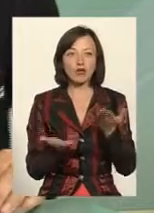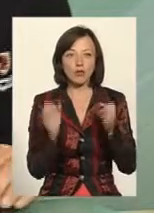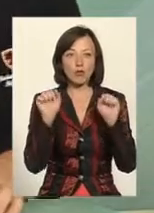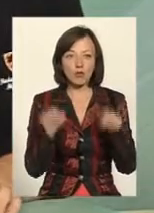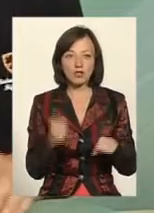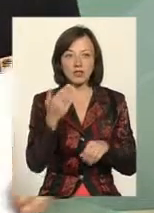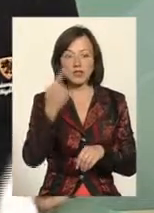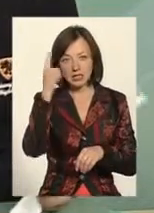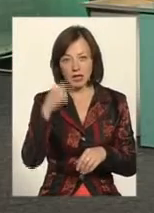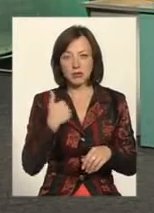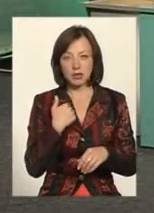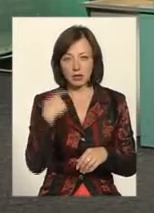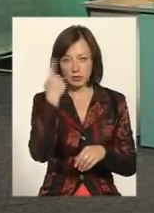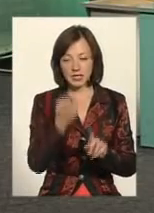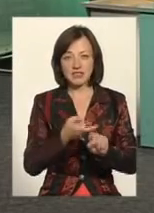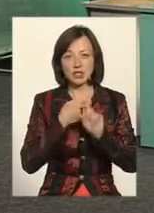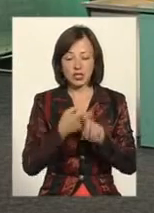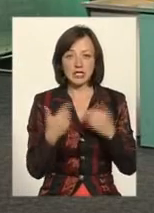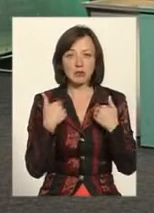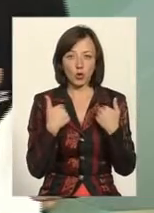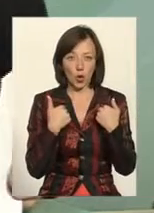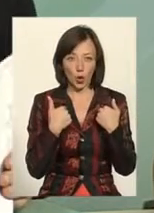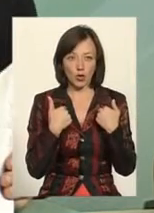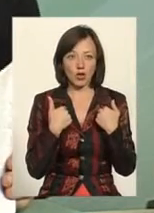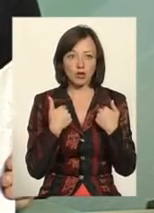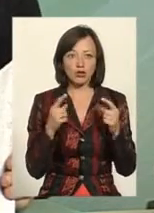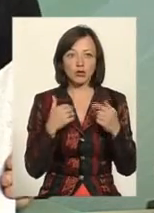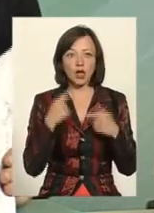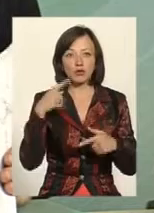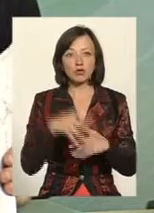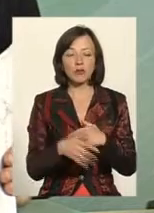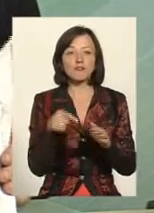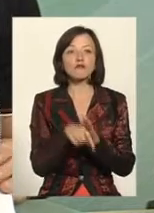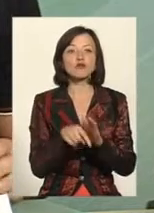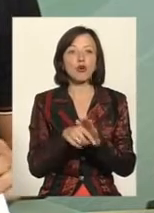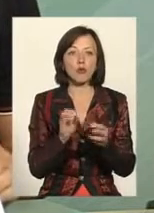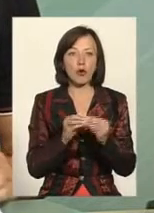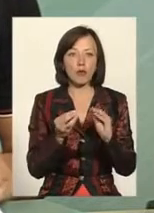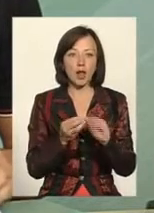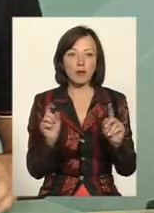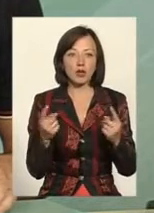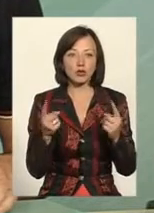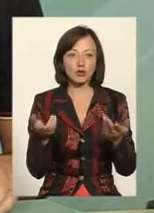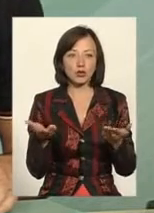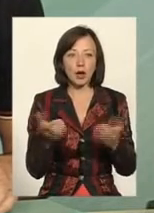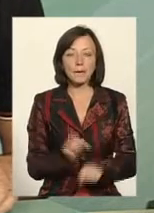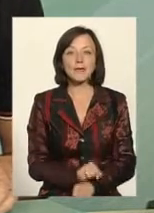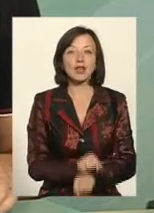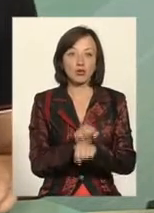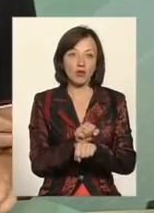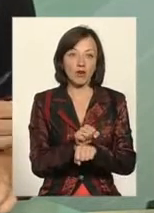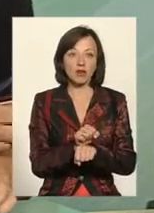можна, якщо ви знаєте мене, то, будь ласка, зв'яжіться зі мною, щоб я зрозуміла, в чому суть проблеми. Тому що